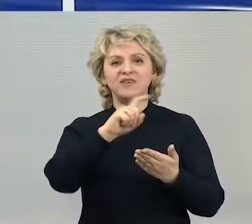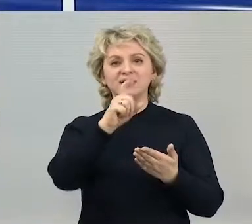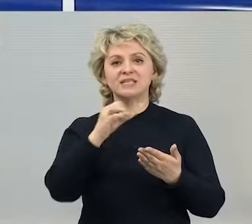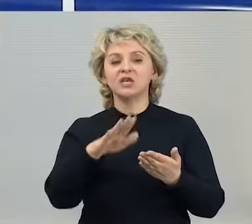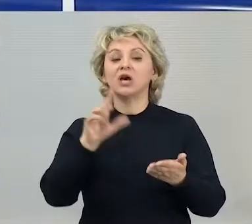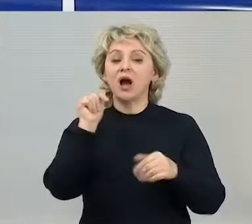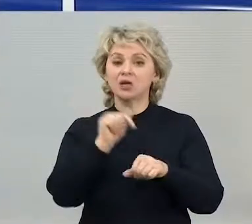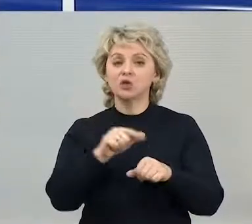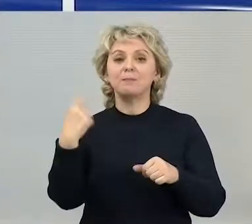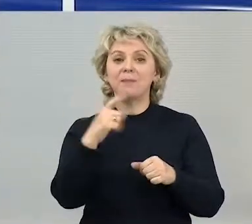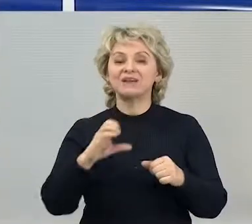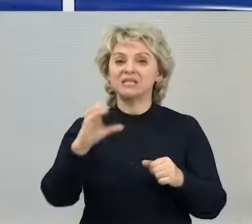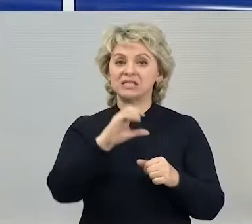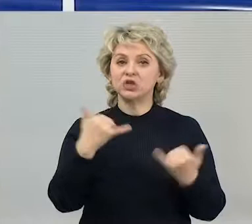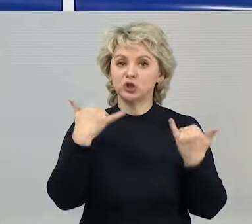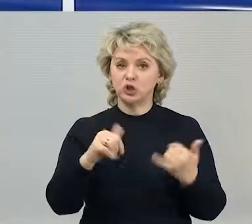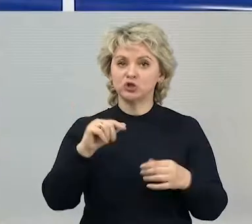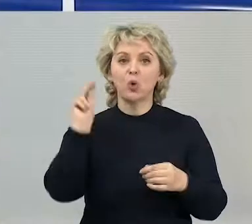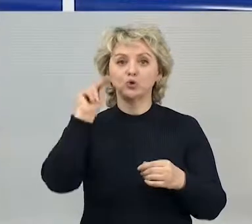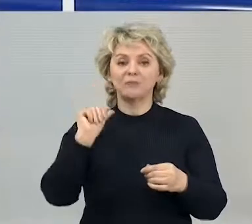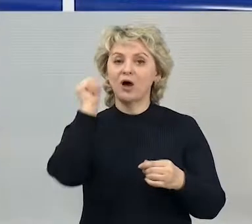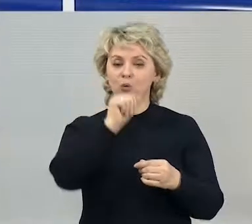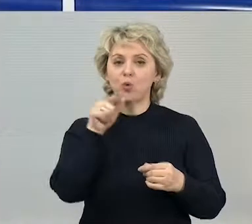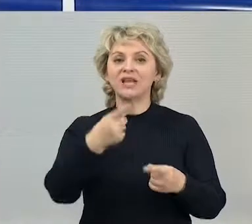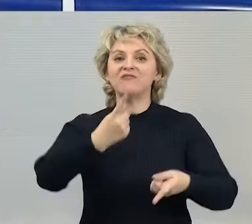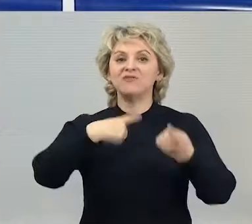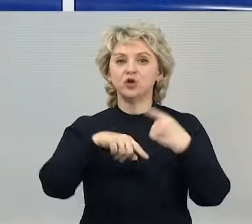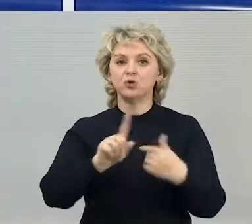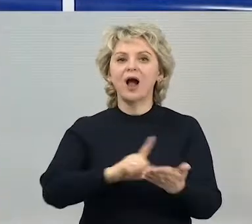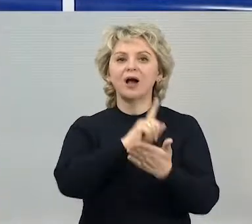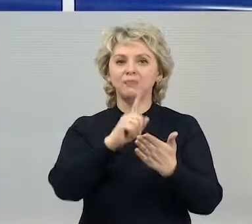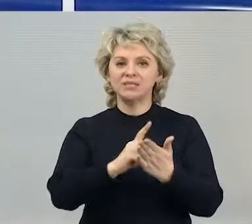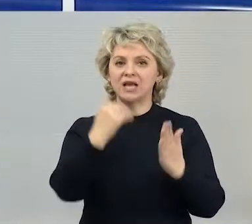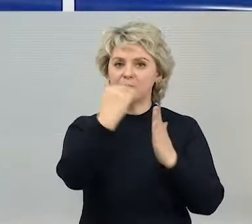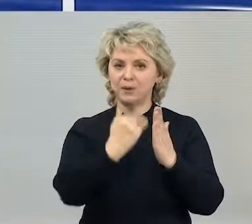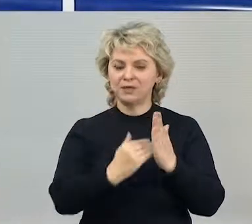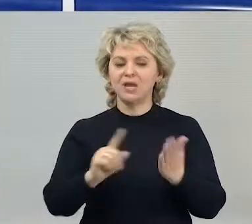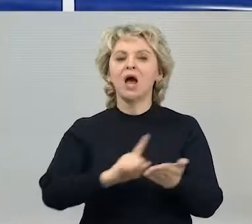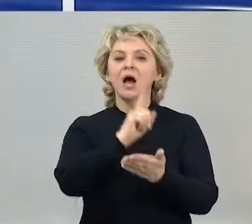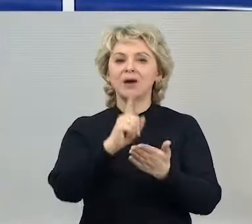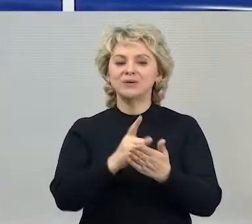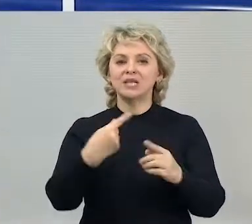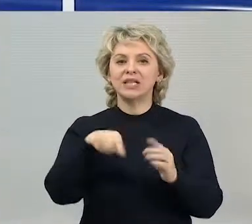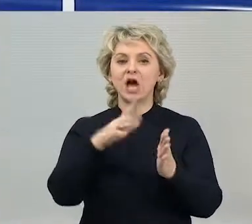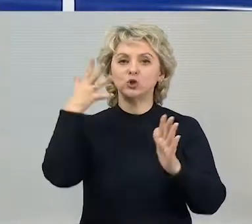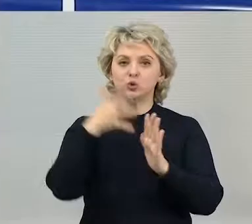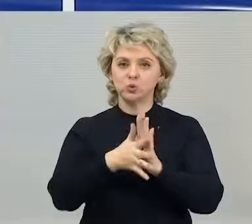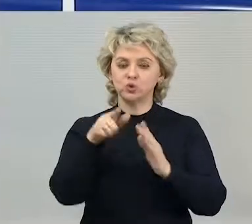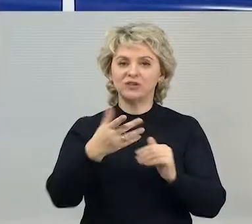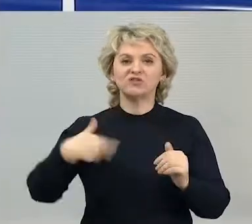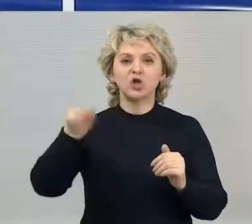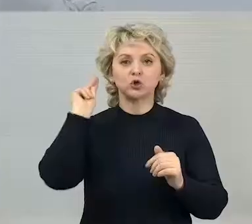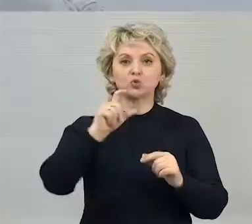касались. Но с 1 сентября нынешнего учебного года она вернулась как обязательный предмет, обязательный для изучения